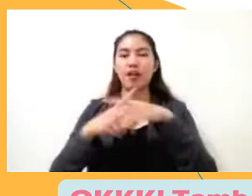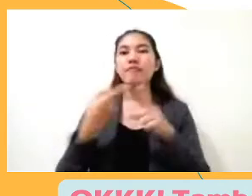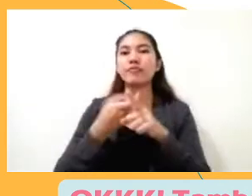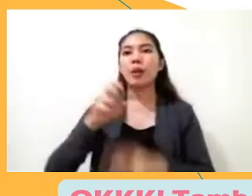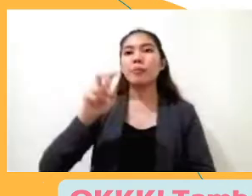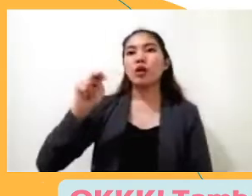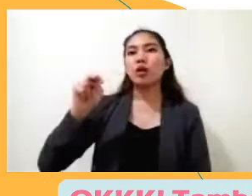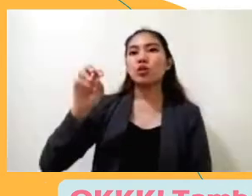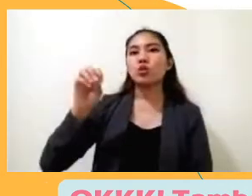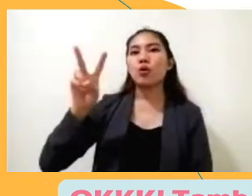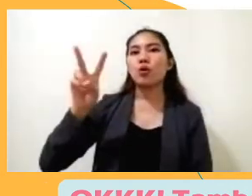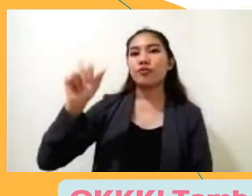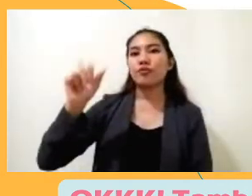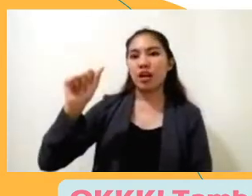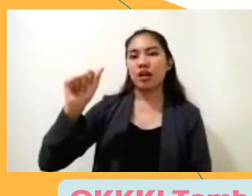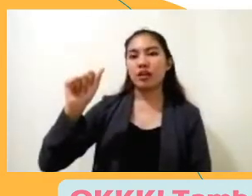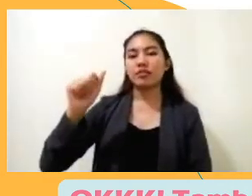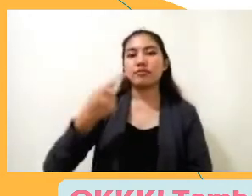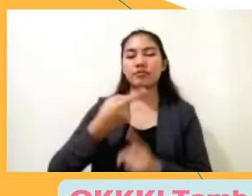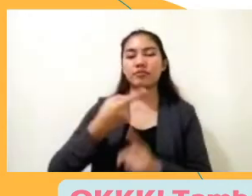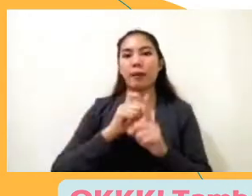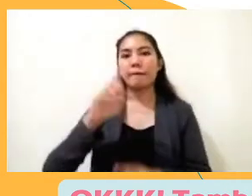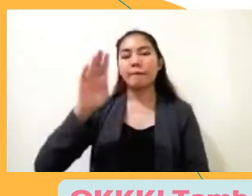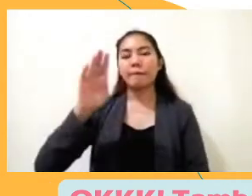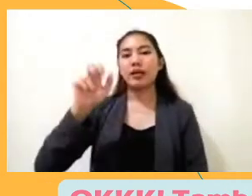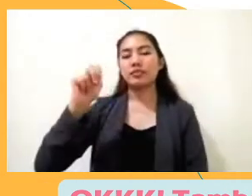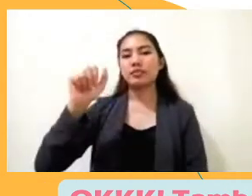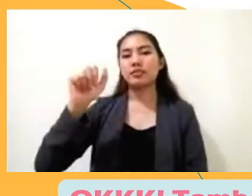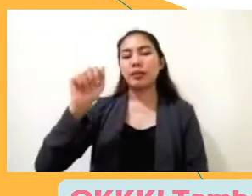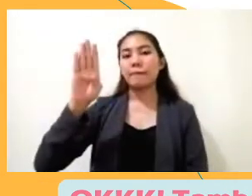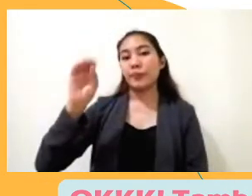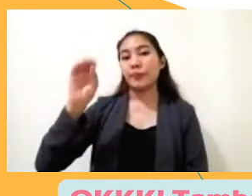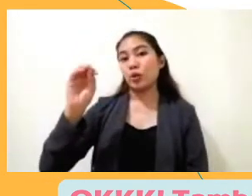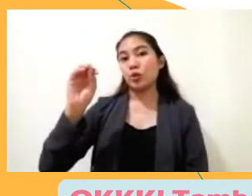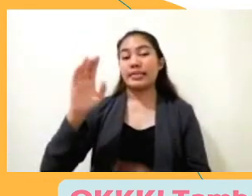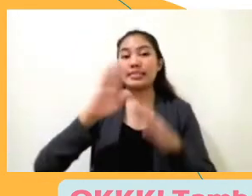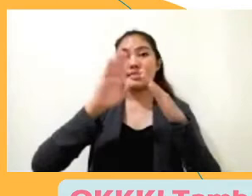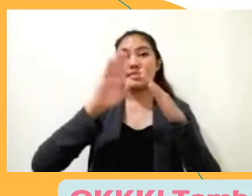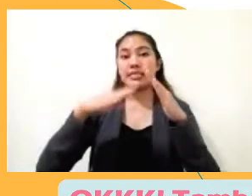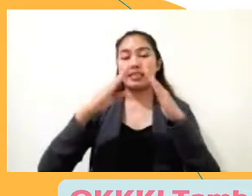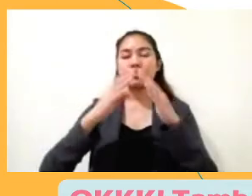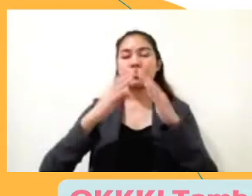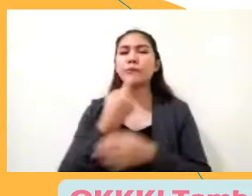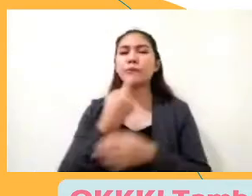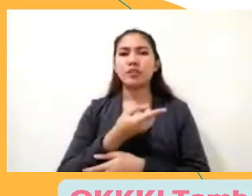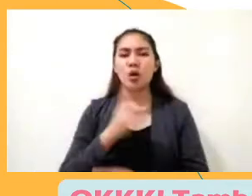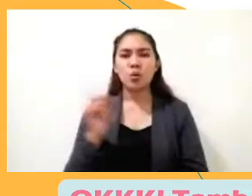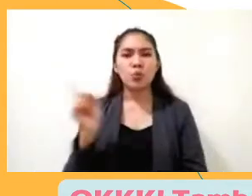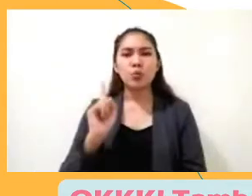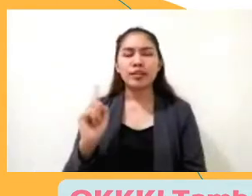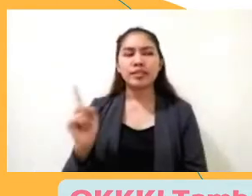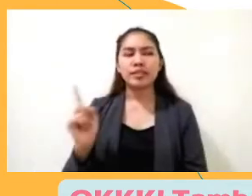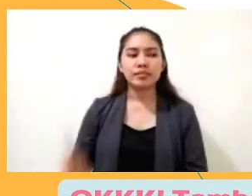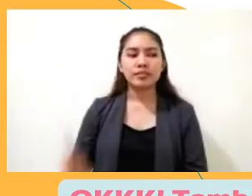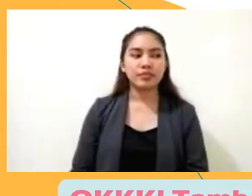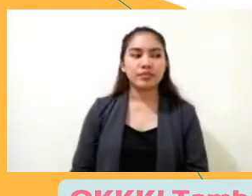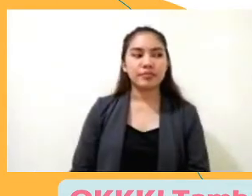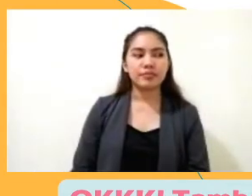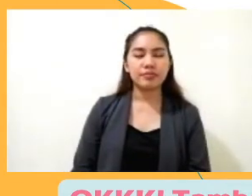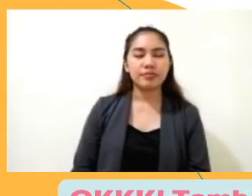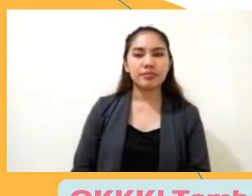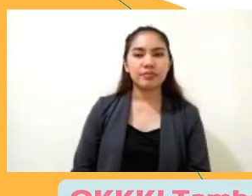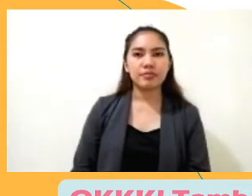Matutina ng Panabo City Division. Ang sabi po niya, what is the edge and downsides